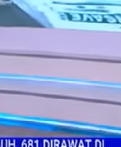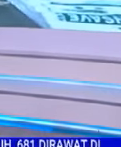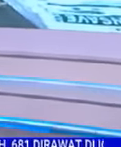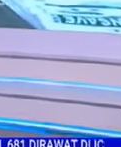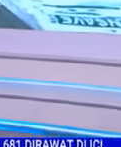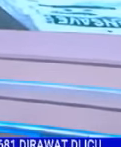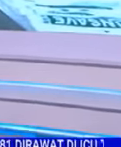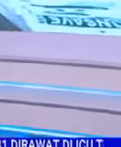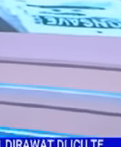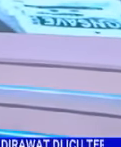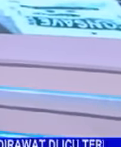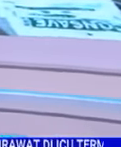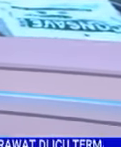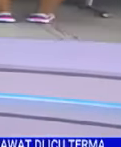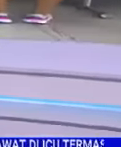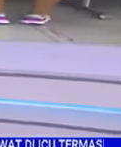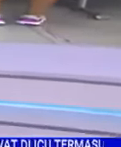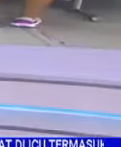nanti.